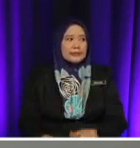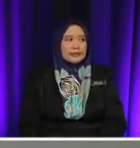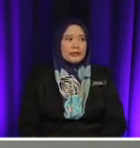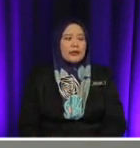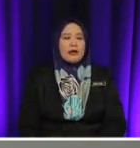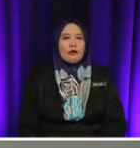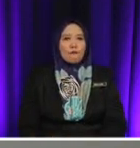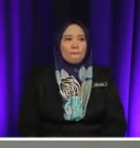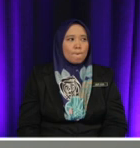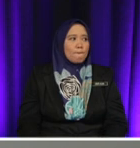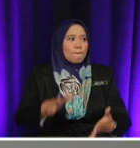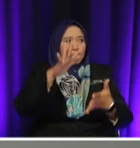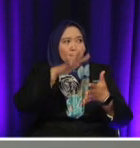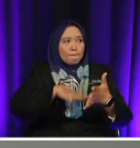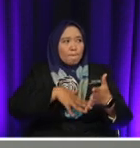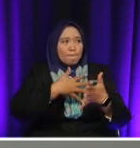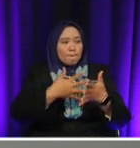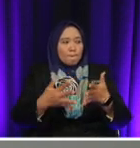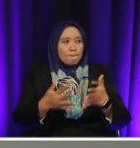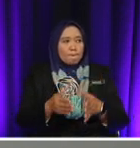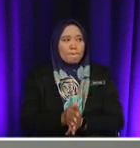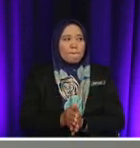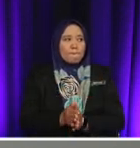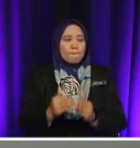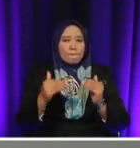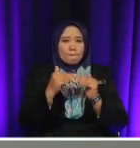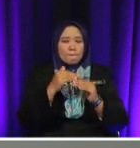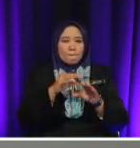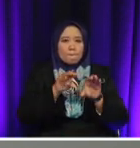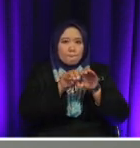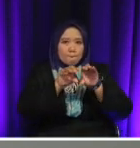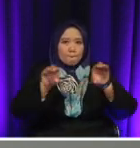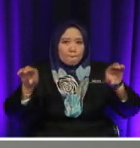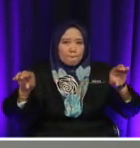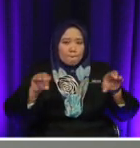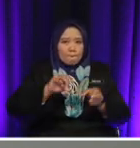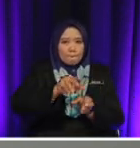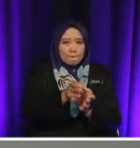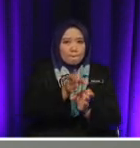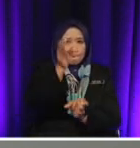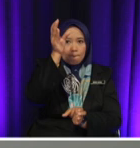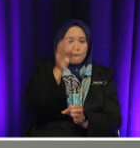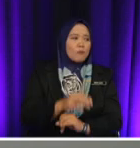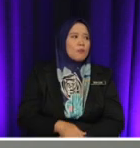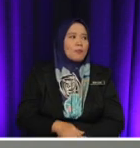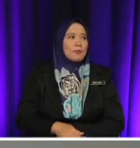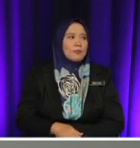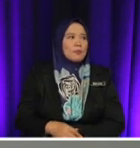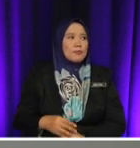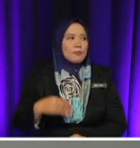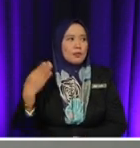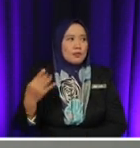Bagaimana cara nak menjawab dia Biasanya kita akan pindahkan titik pada graf tadi